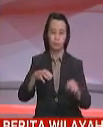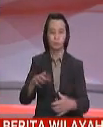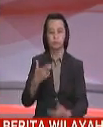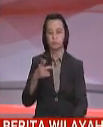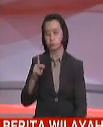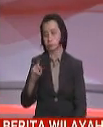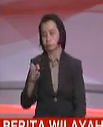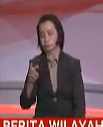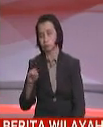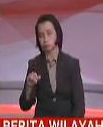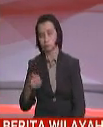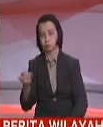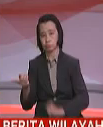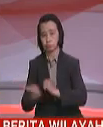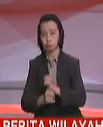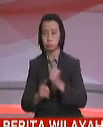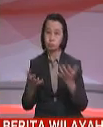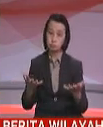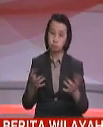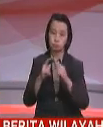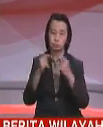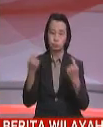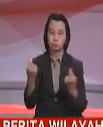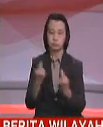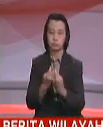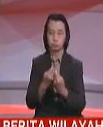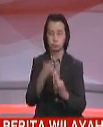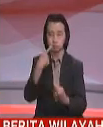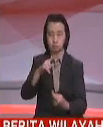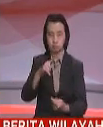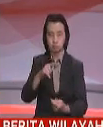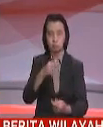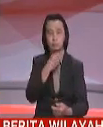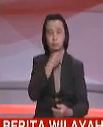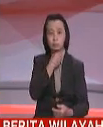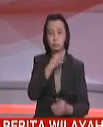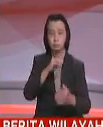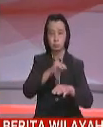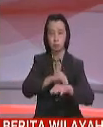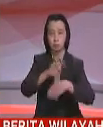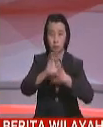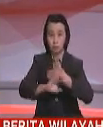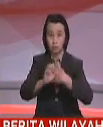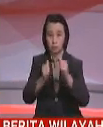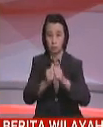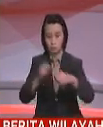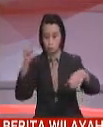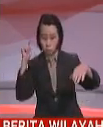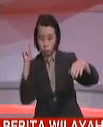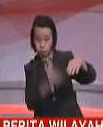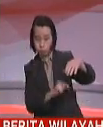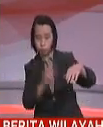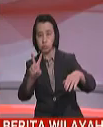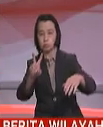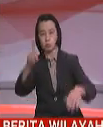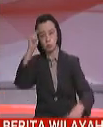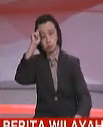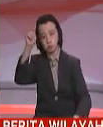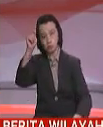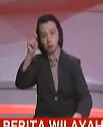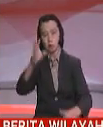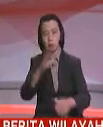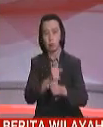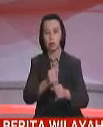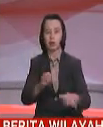Marcel kemudian menghukum kealpaan skuad The Boss Kaurus pada masa kecederaan dengan menjaringkan gol kedua Terengganu